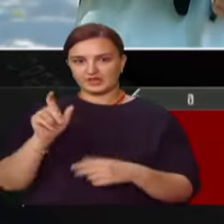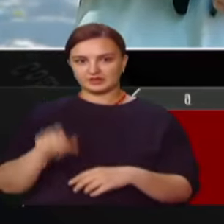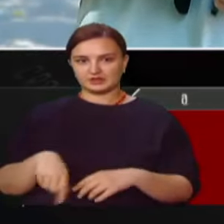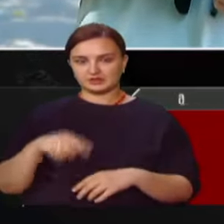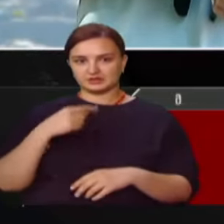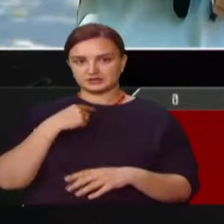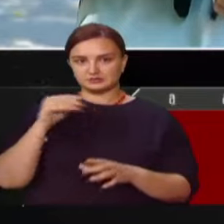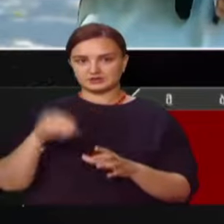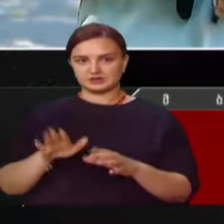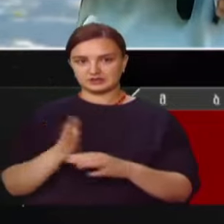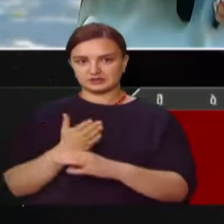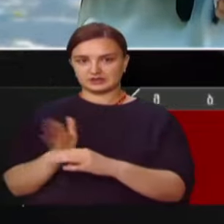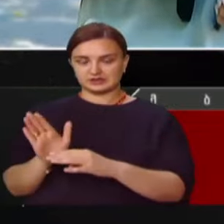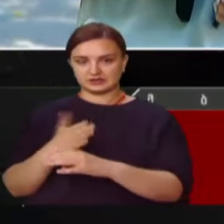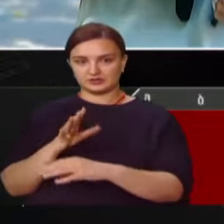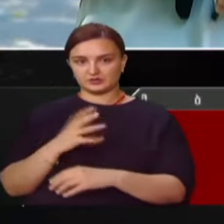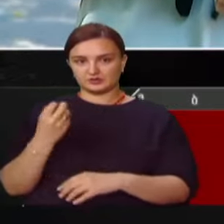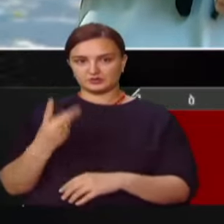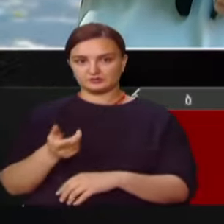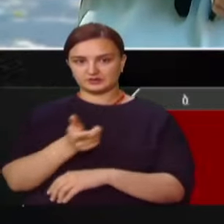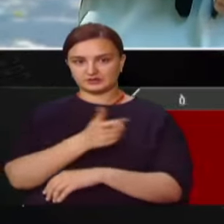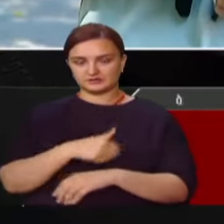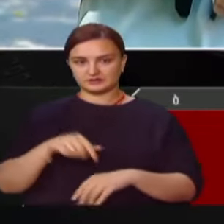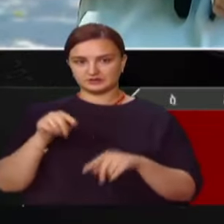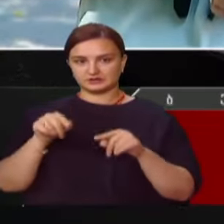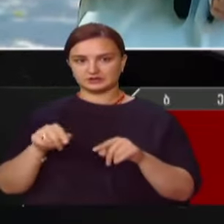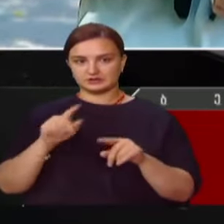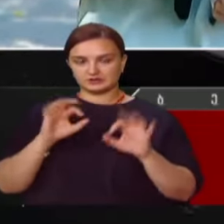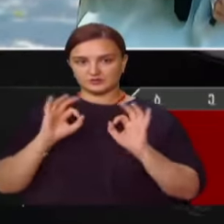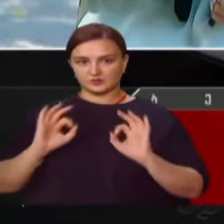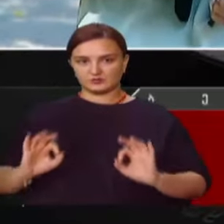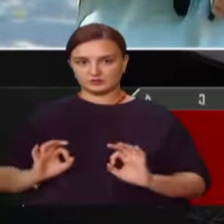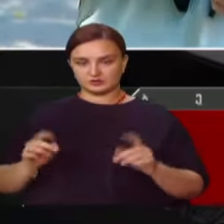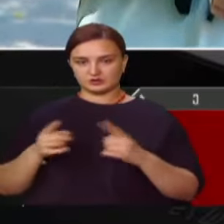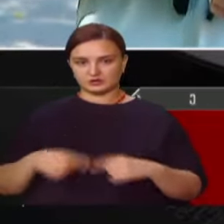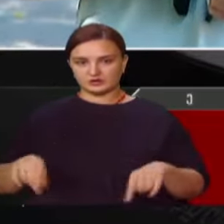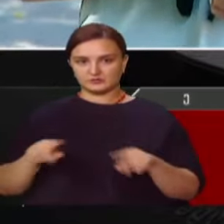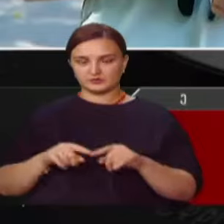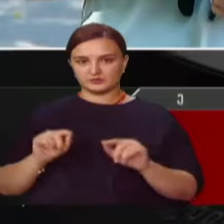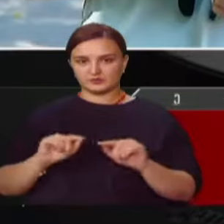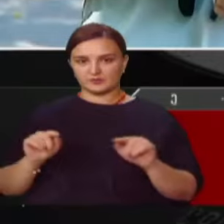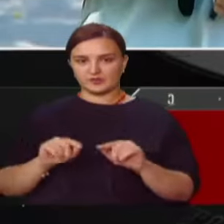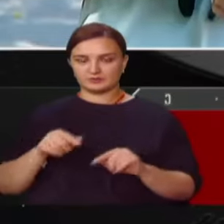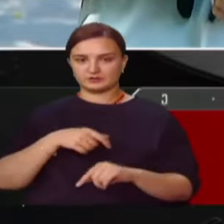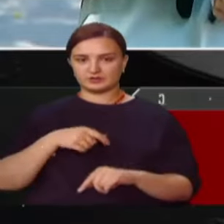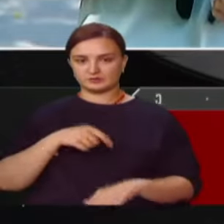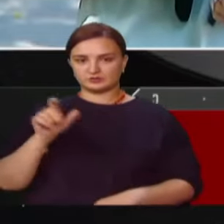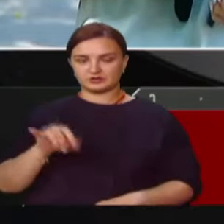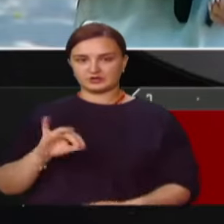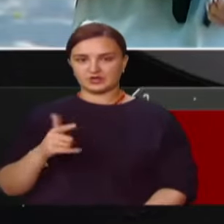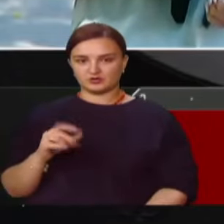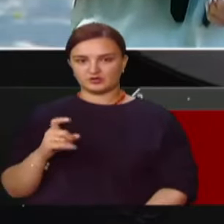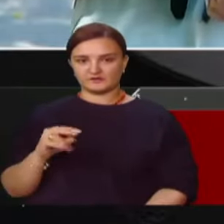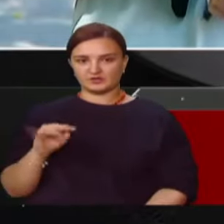კანდიდატს კენჭი ცალ-ცალკე უყარეს. 12 წევრიან საპროკურორო საბჭოს დღევანდელ სხდომას ოპოზიციონერი დეპუტატი იაგო